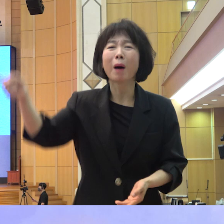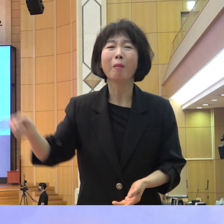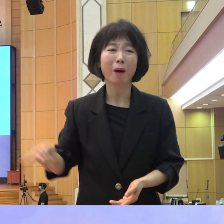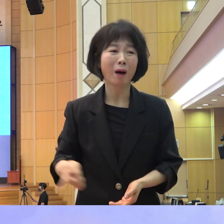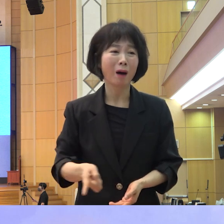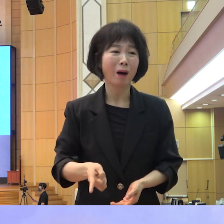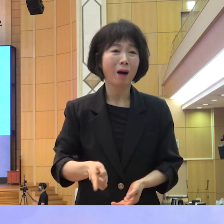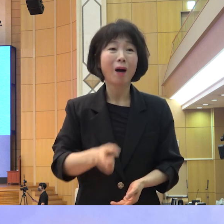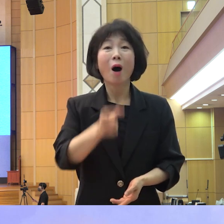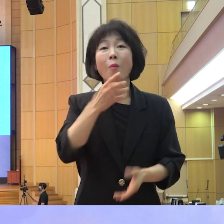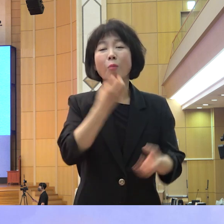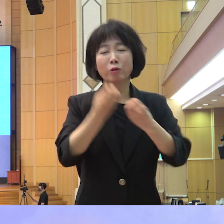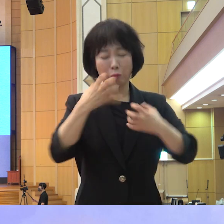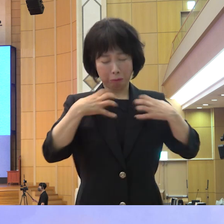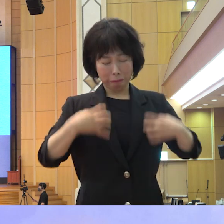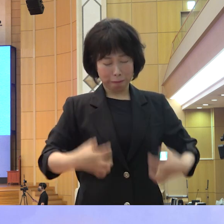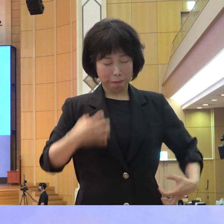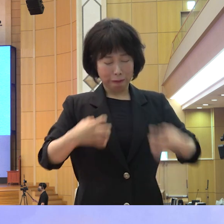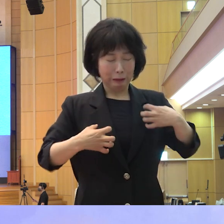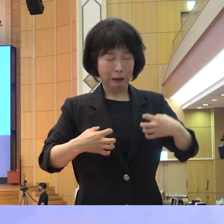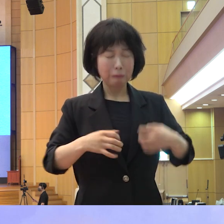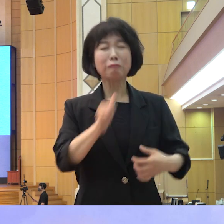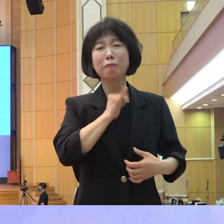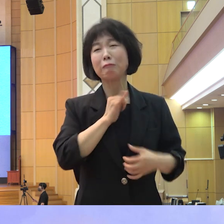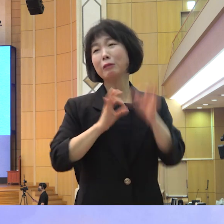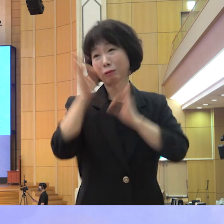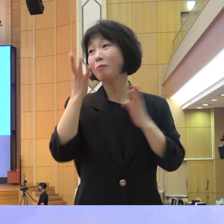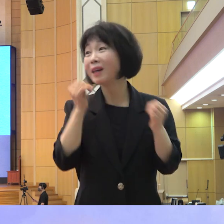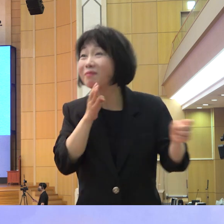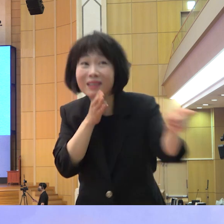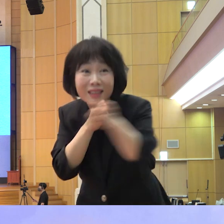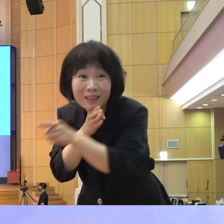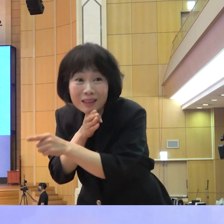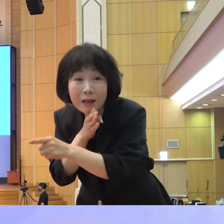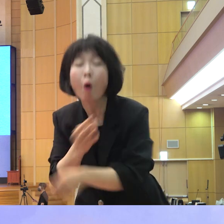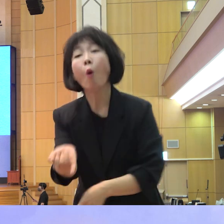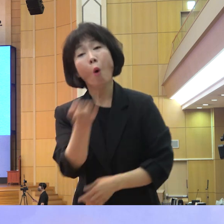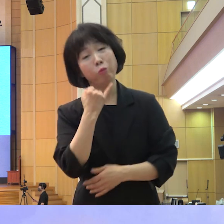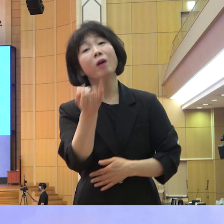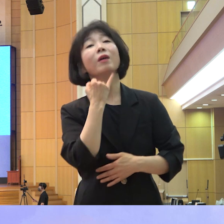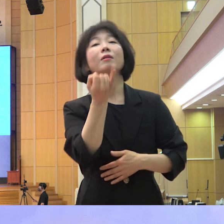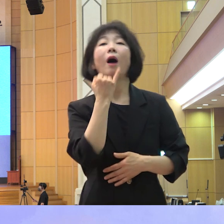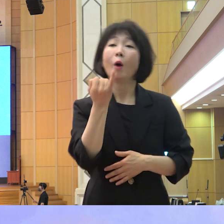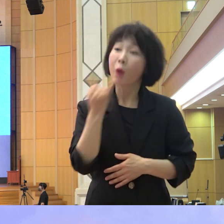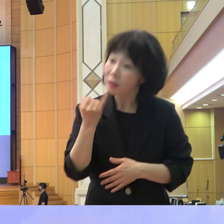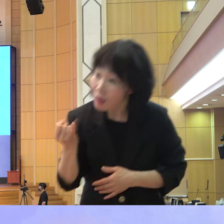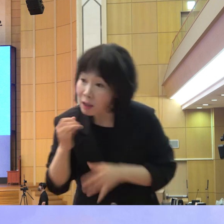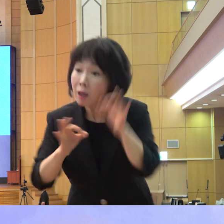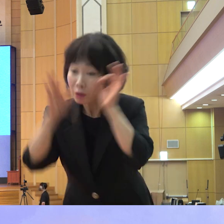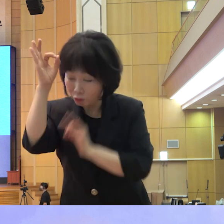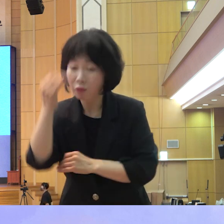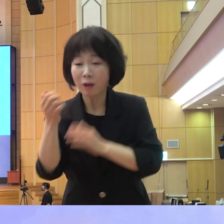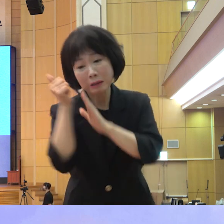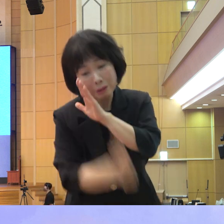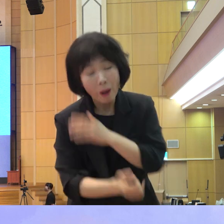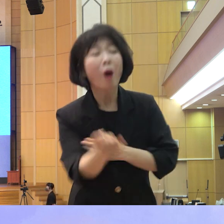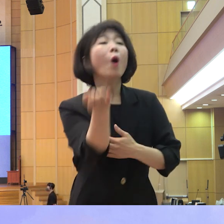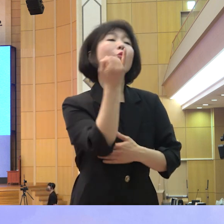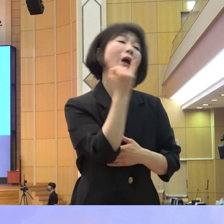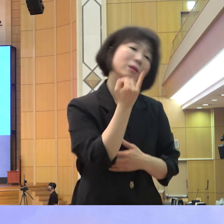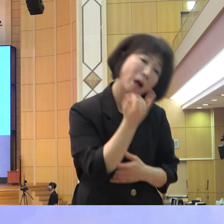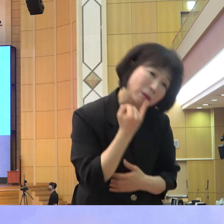흘려봤지요? 먹는 거 옷에도 묻혀봤지요? 괜찮아요. 그렇게 커도